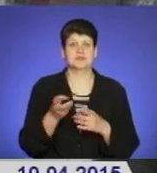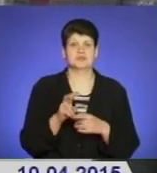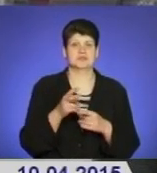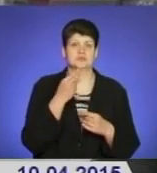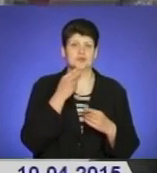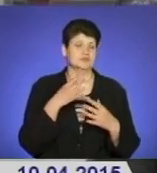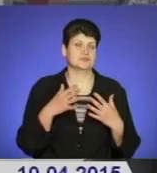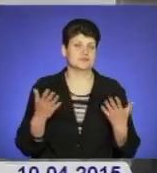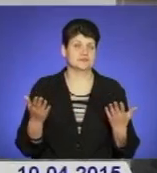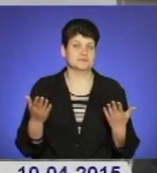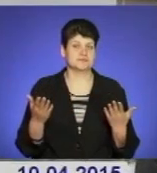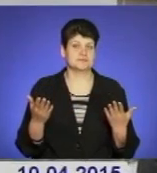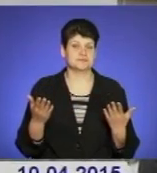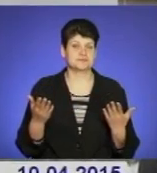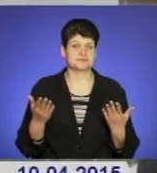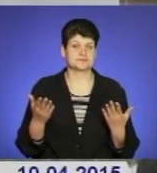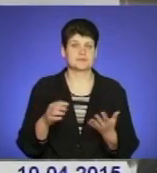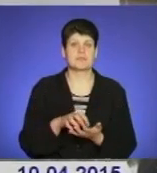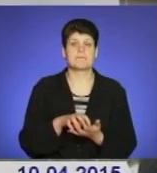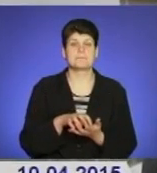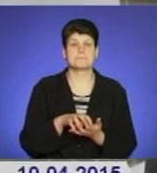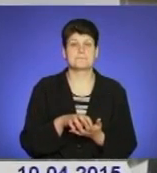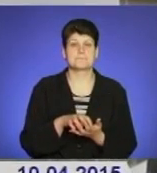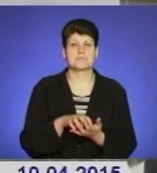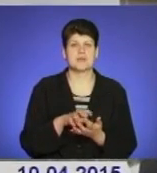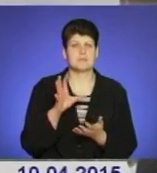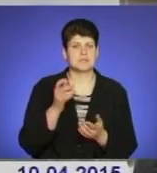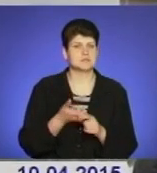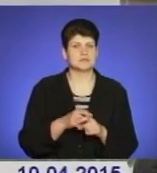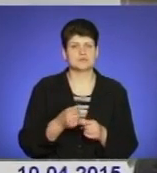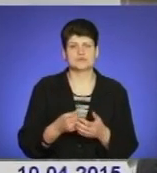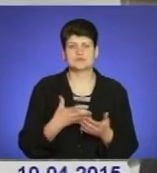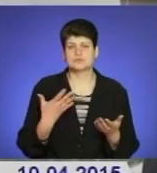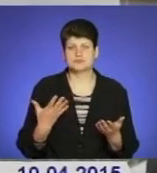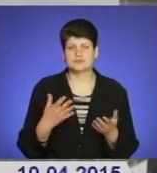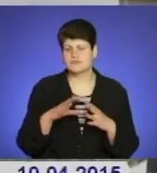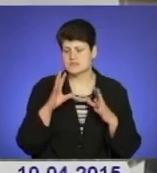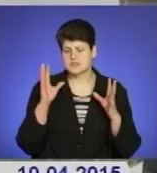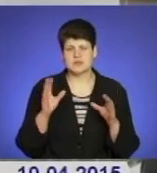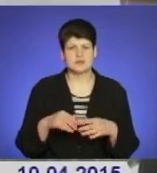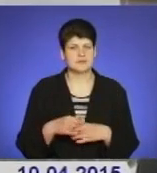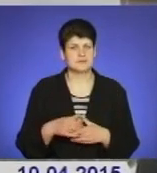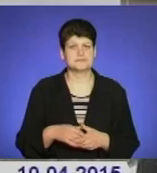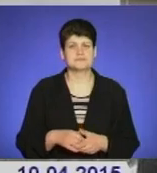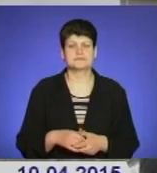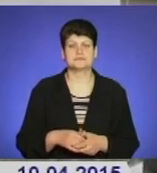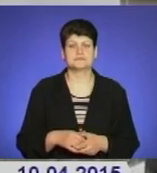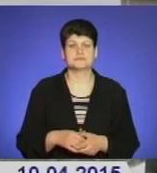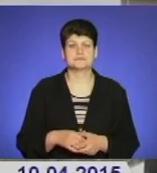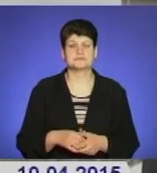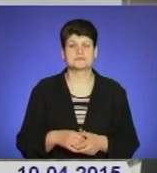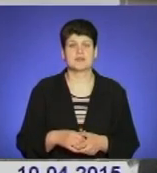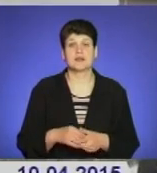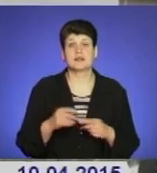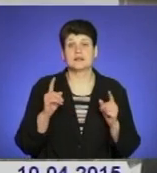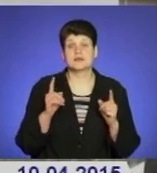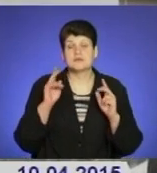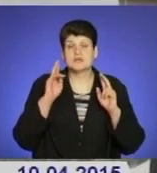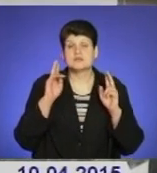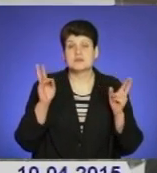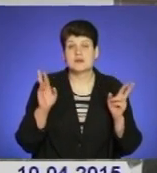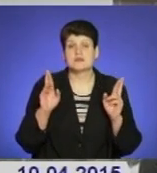зразу поснідали. Пасха взагалі дуже дорого тепер взагалі. Я навіть не знаю